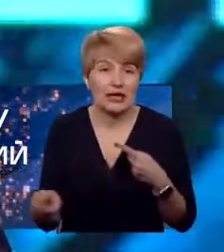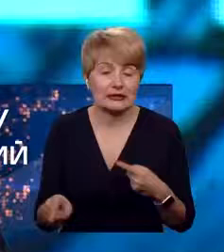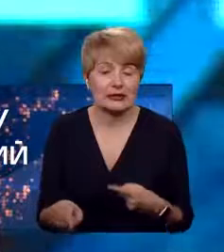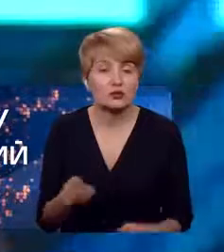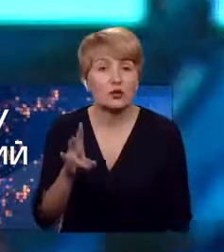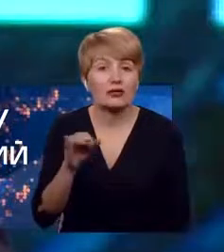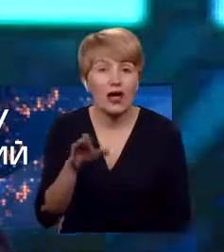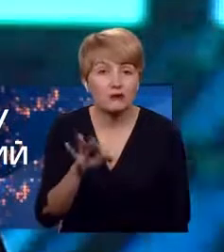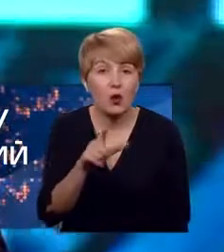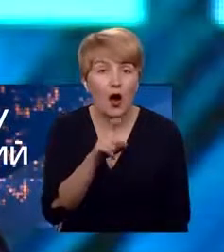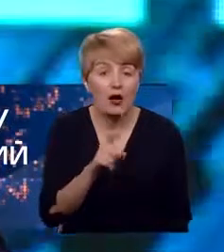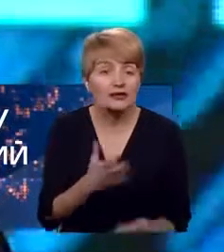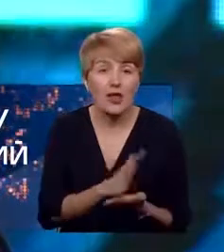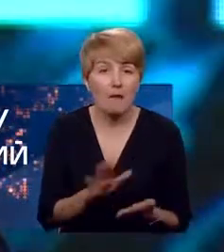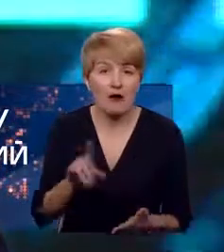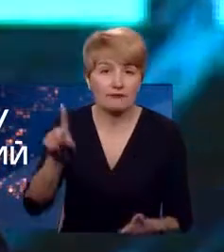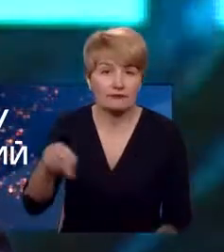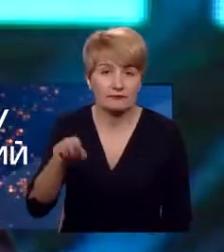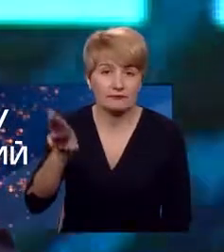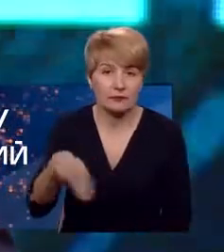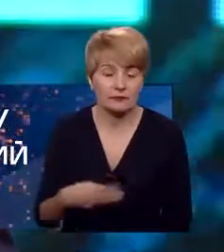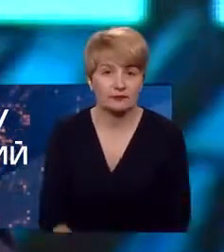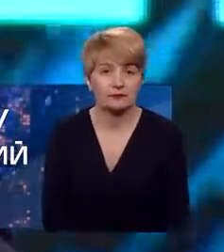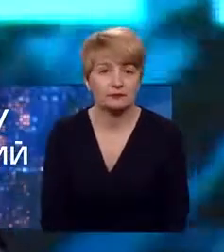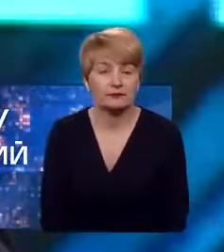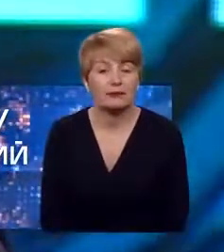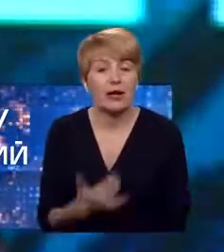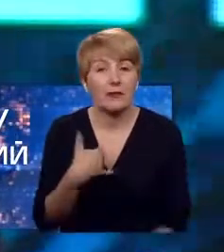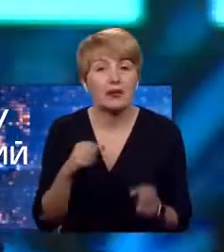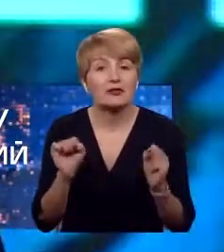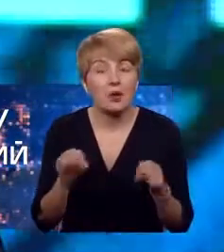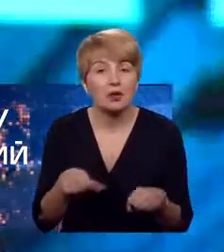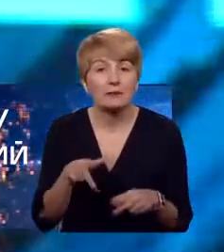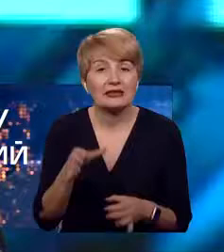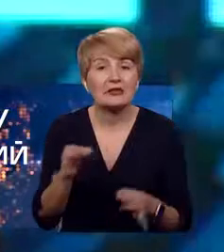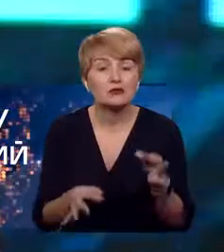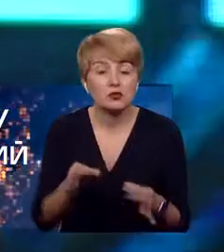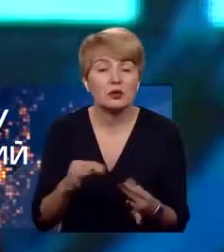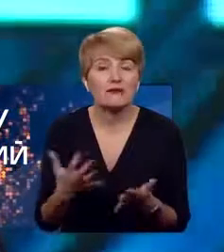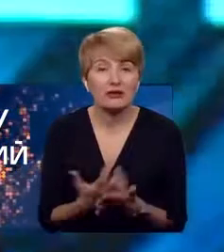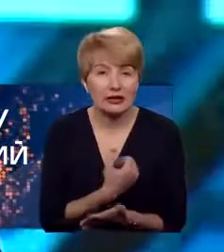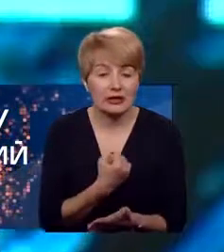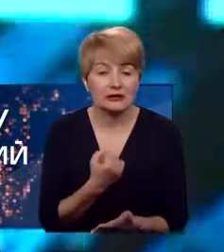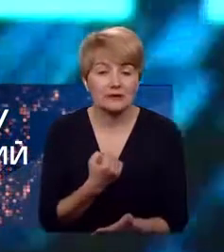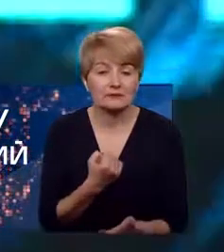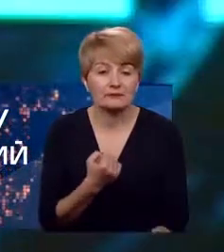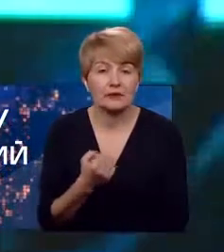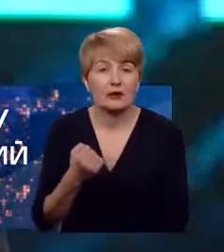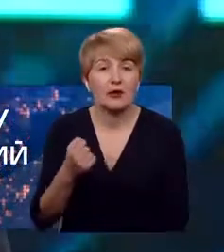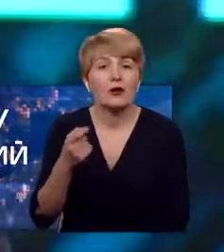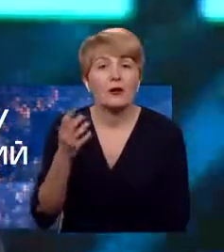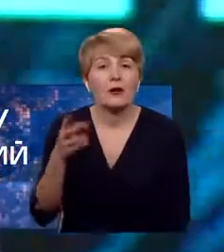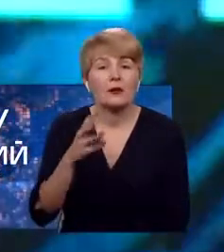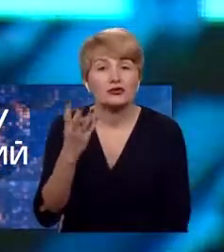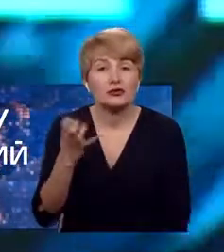«Нафтогаз» навіть не мав права виставляти йому рахунки за це. Ми змогли піти знову-таки в суд і виграти 4,6 мільярдів доларів